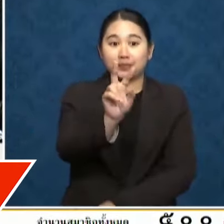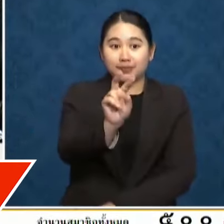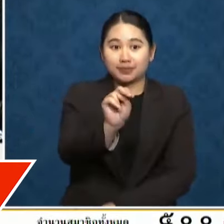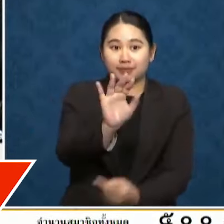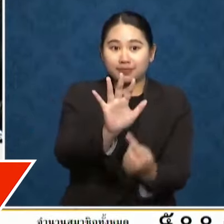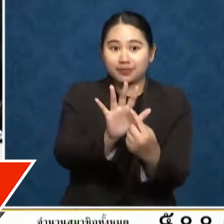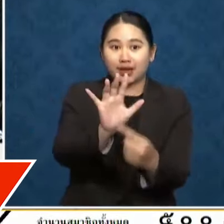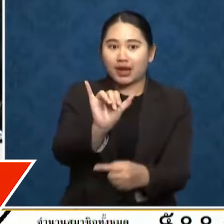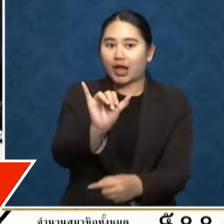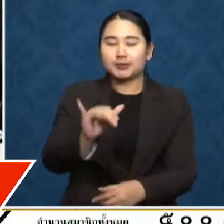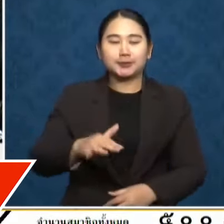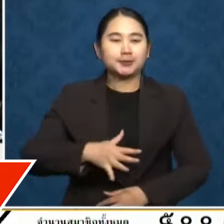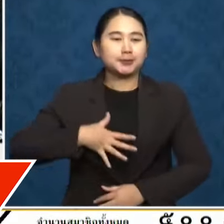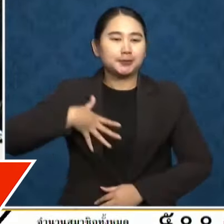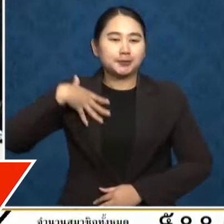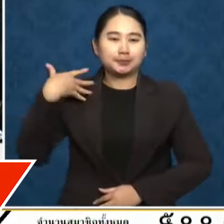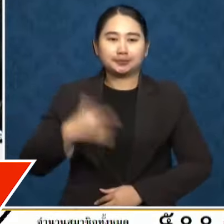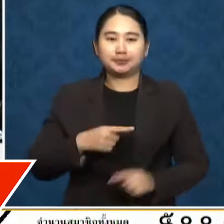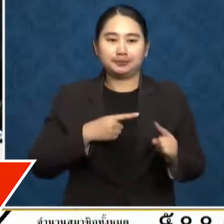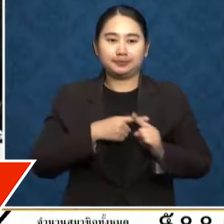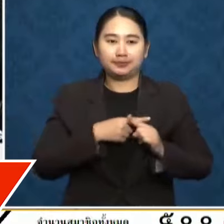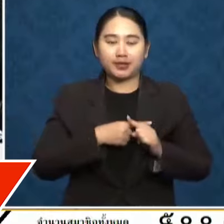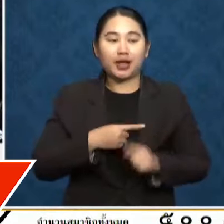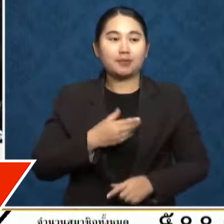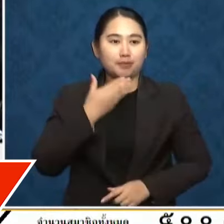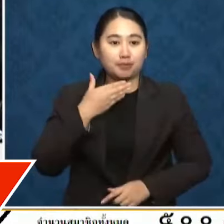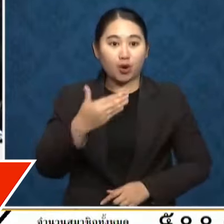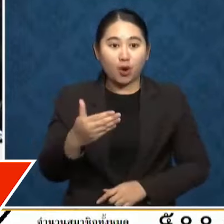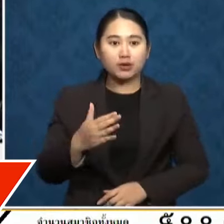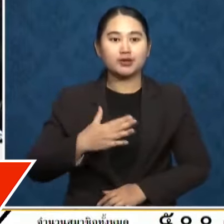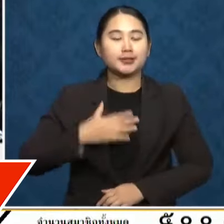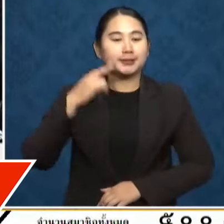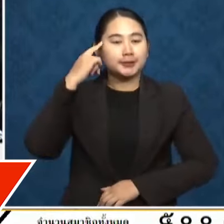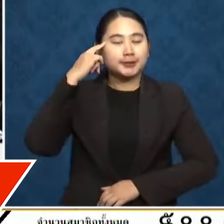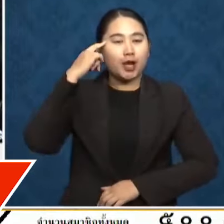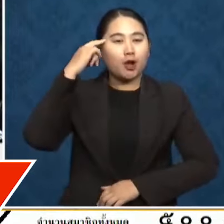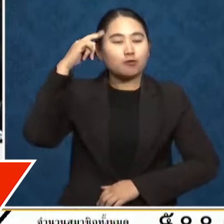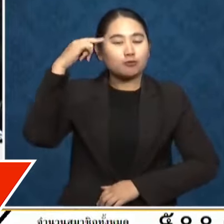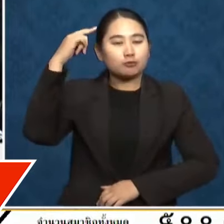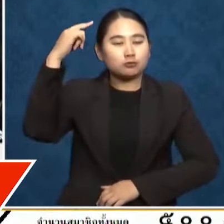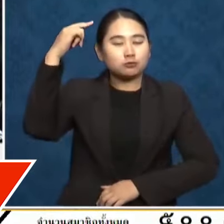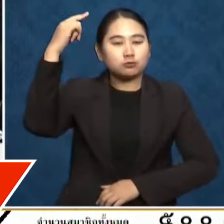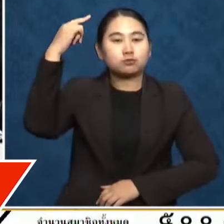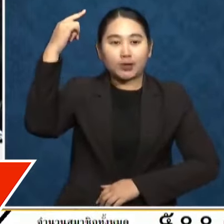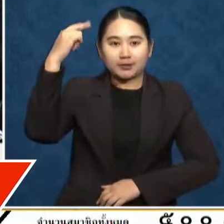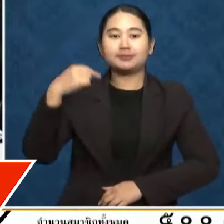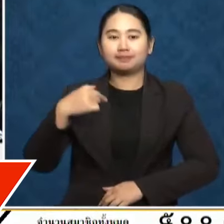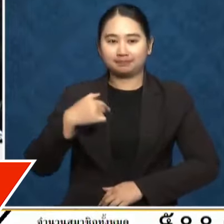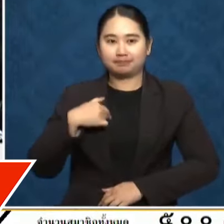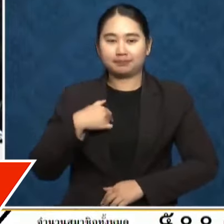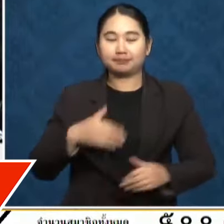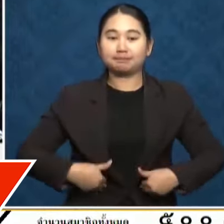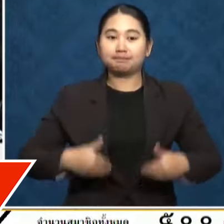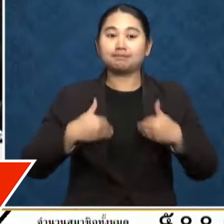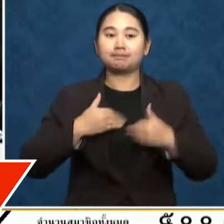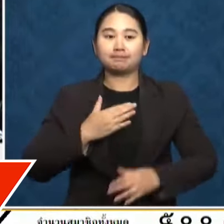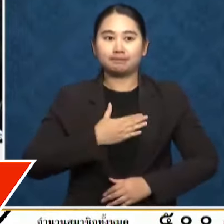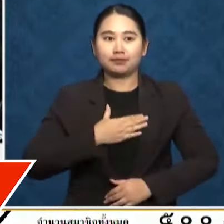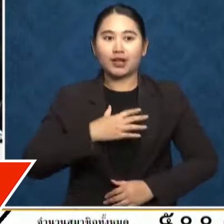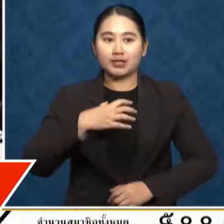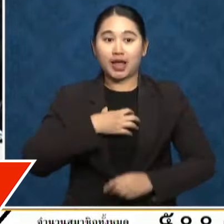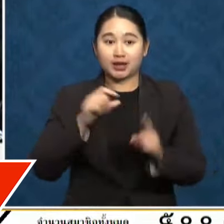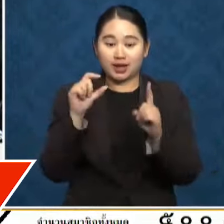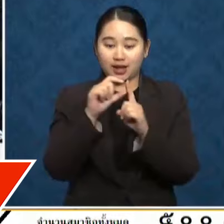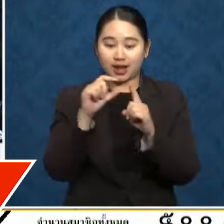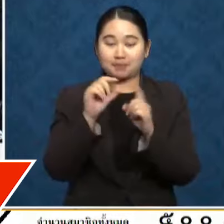น. มาตลอดชีวิตนี่เป็นความฝันสูงสุดของดิฉันสิ่งหนึ่งในการทจะได้เปล